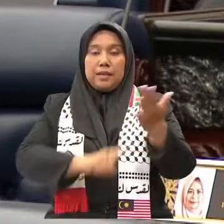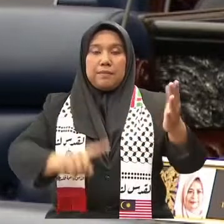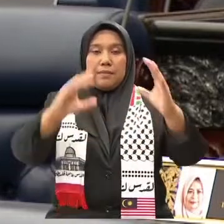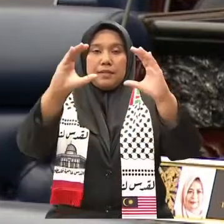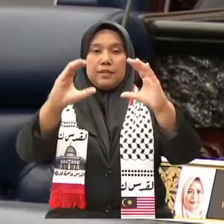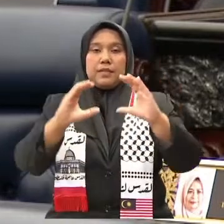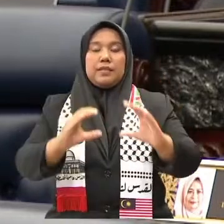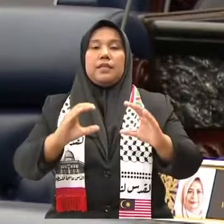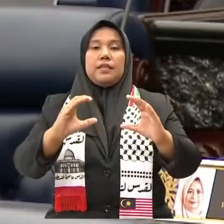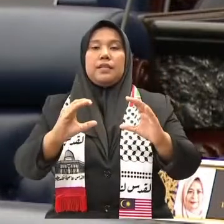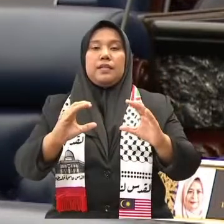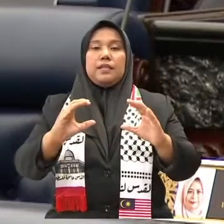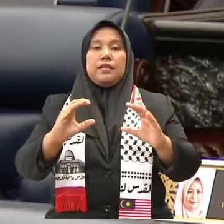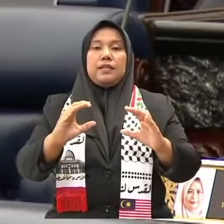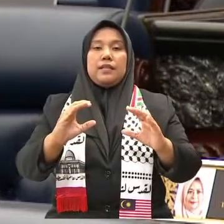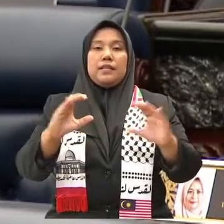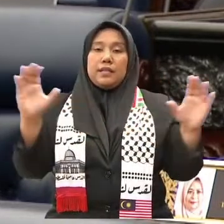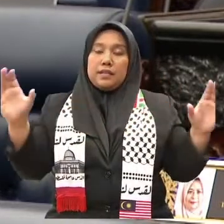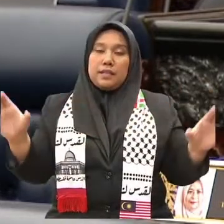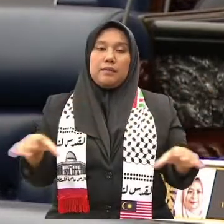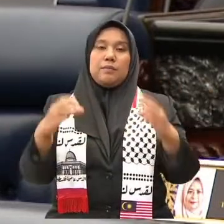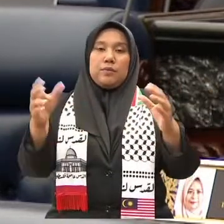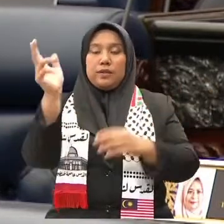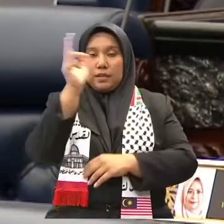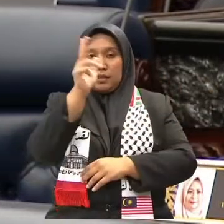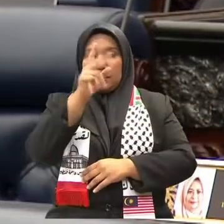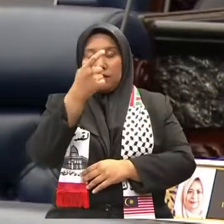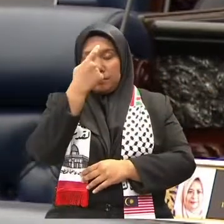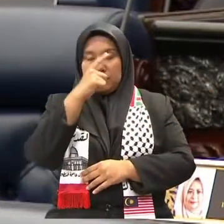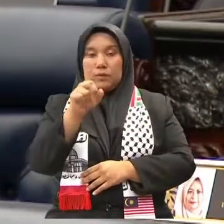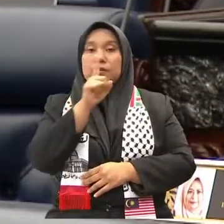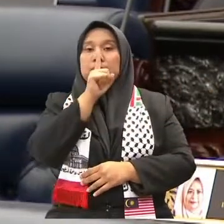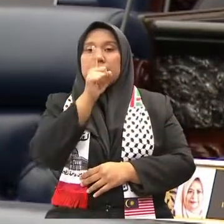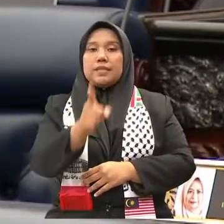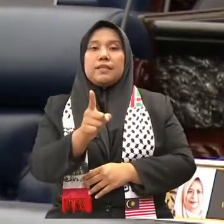langkah-langkah yang akan diambil oleh kerajaan memastikan